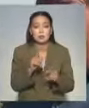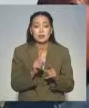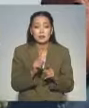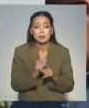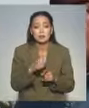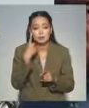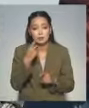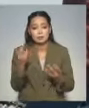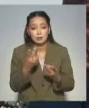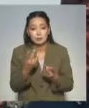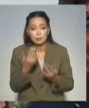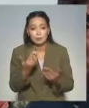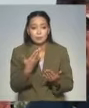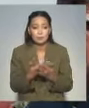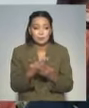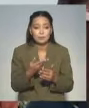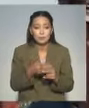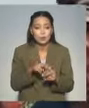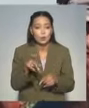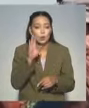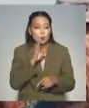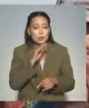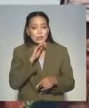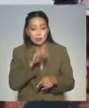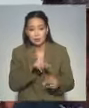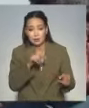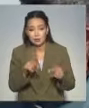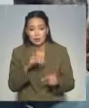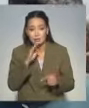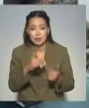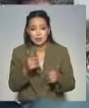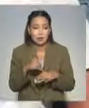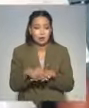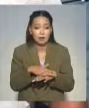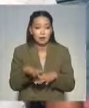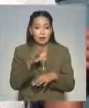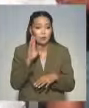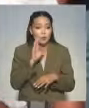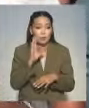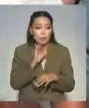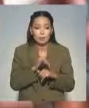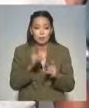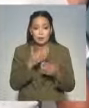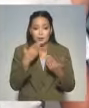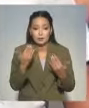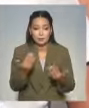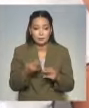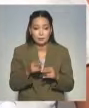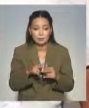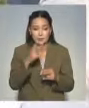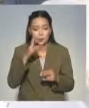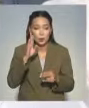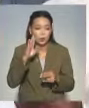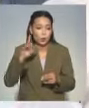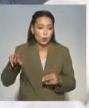керек еді, болды. Біз шамамыз осы суға жетеді только осы жерге. Қалған халықты шулатпау керек еді. Суымыз асаға бекерге ағып жатты ары қарай, өзенге